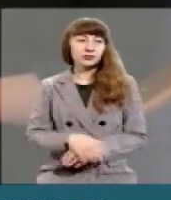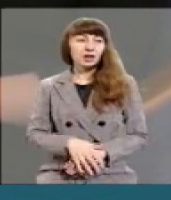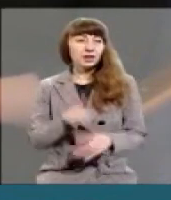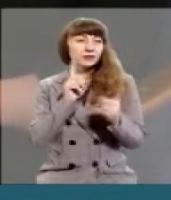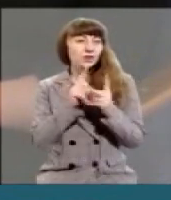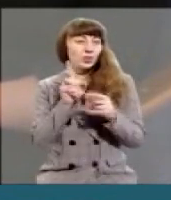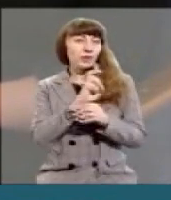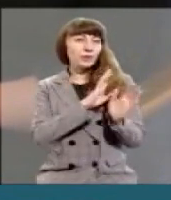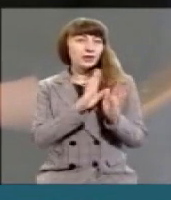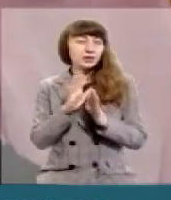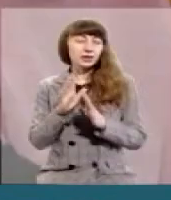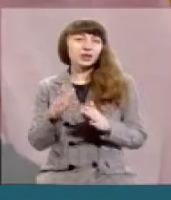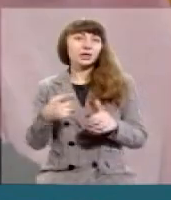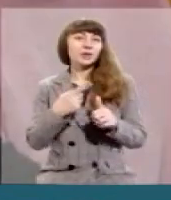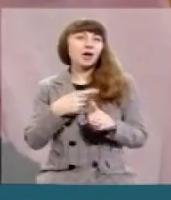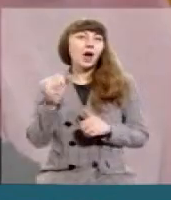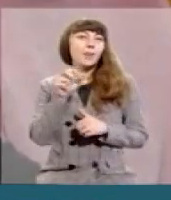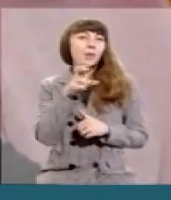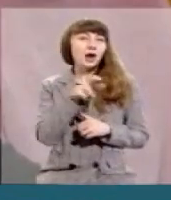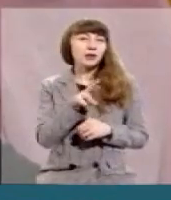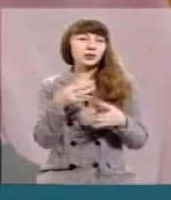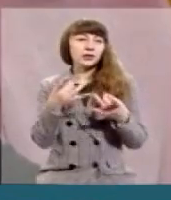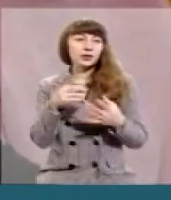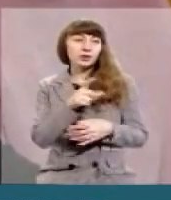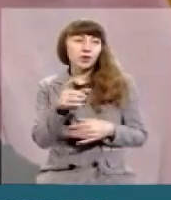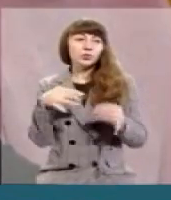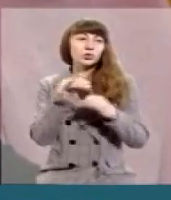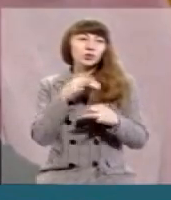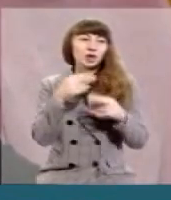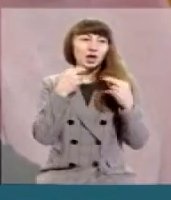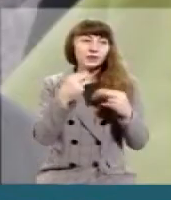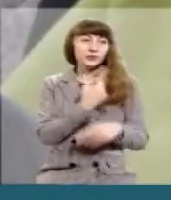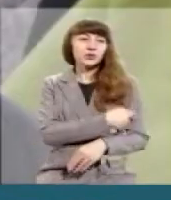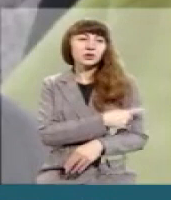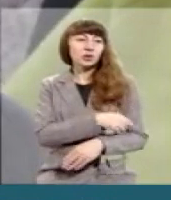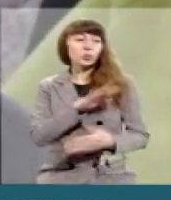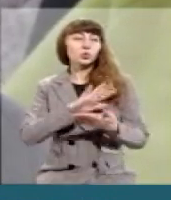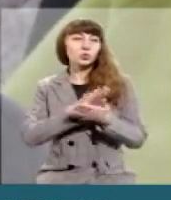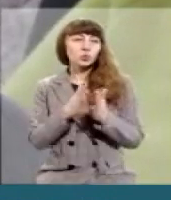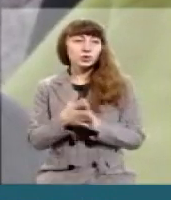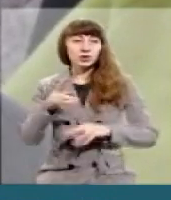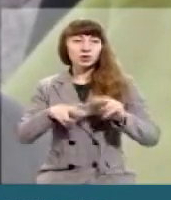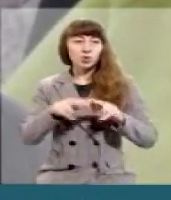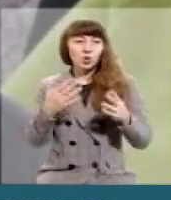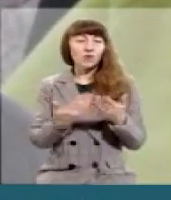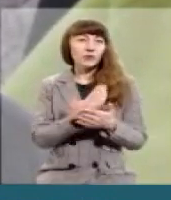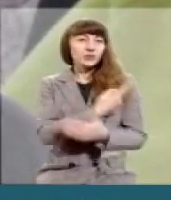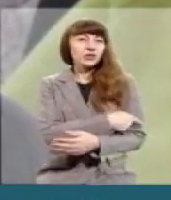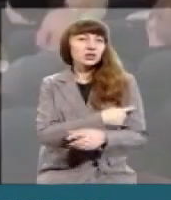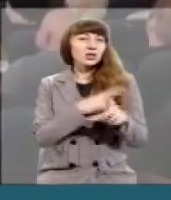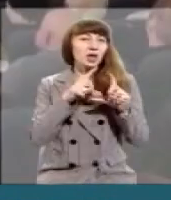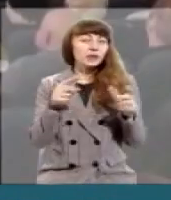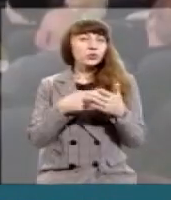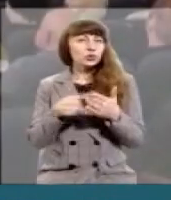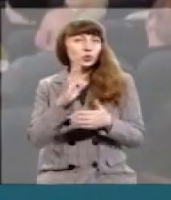общественности библиотеки имени Абая. Там обсуждалось качество медицинских услуг и строительство новых медицинских объектов. Также было отмечено, что в